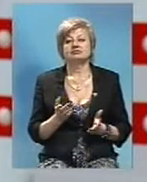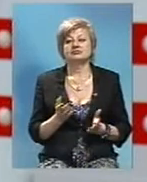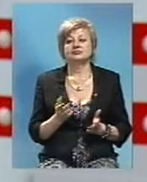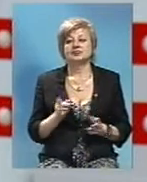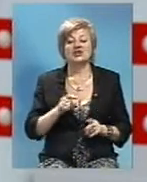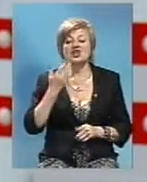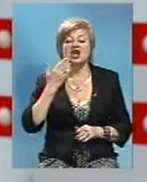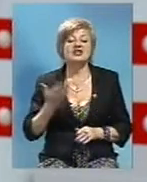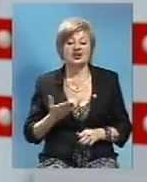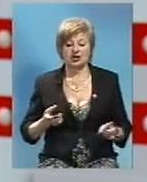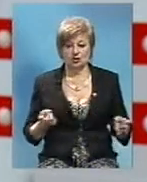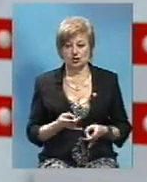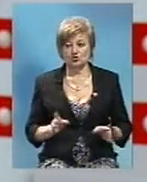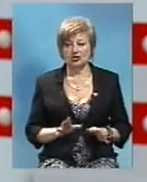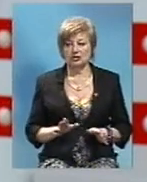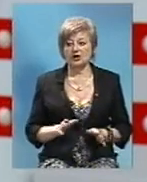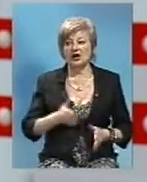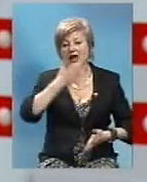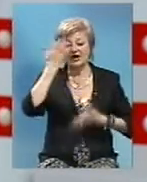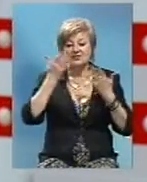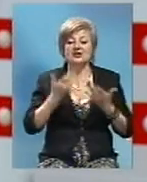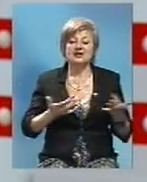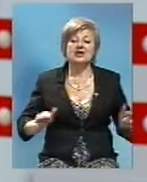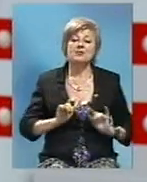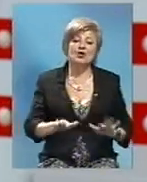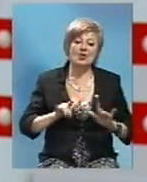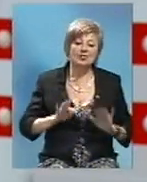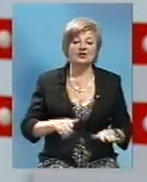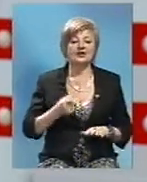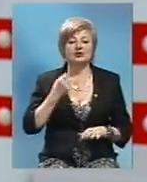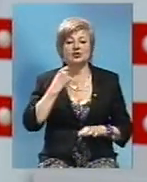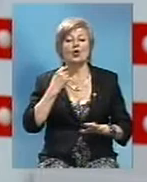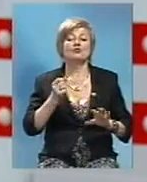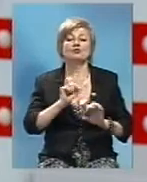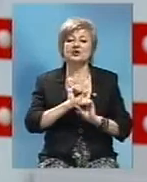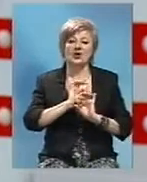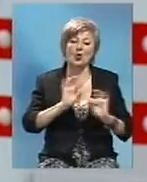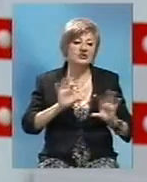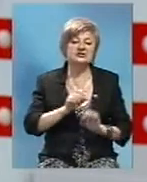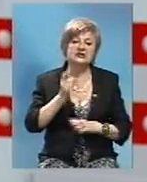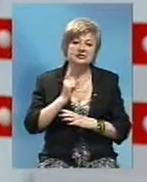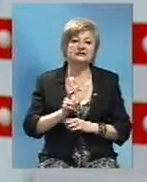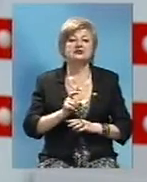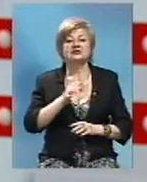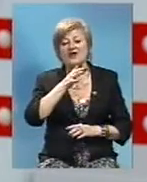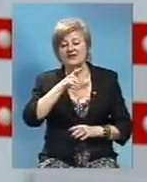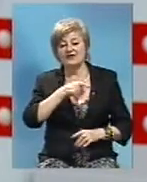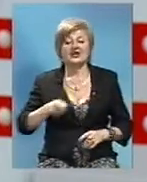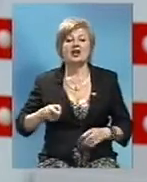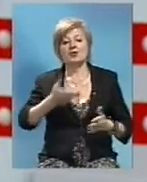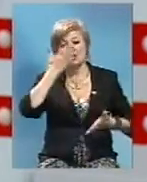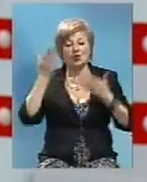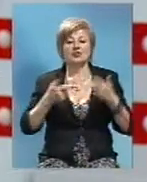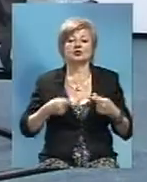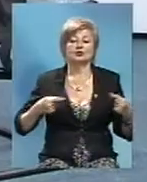навіть не лекції потрібні, а якісь розважальні заходи для того, щоб пояснювати молоді, що розважатись і приємно проводити час можна в